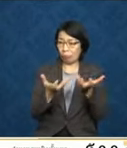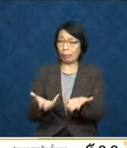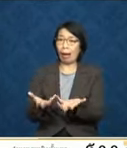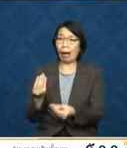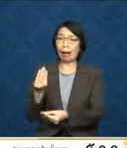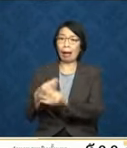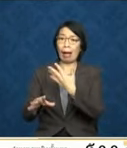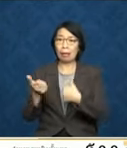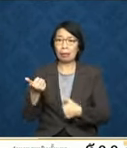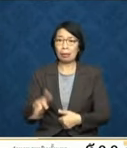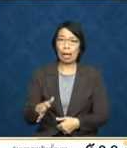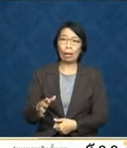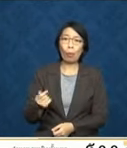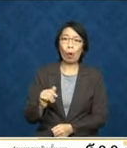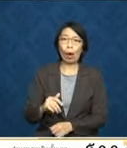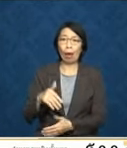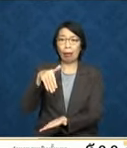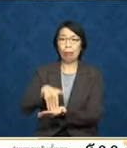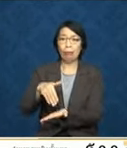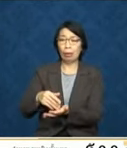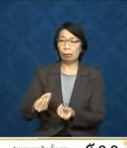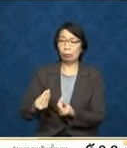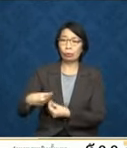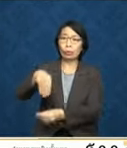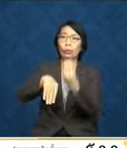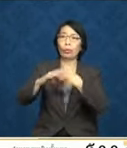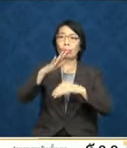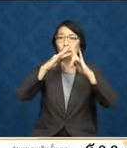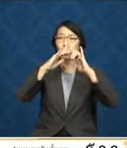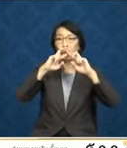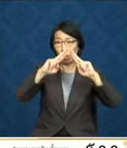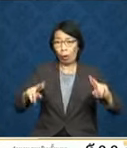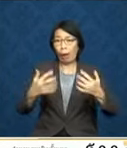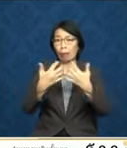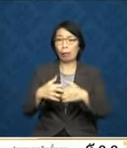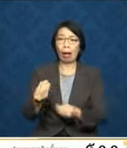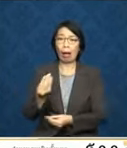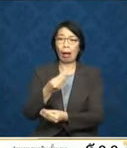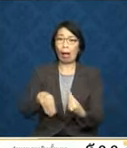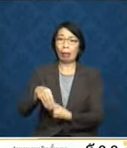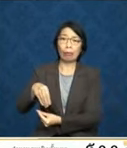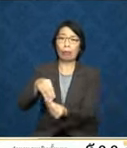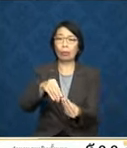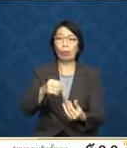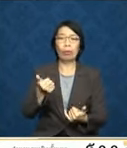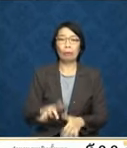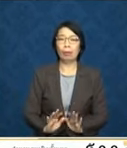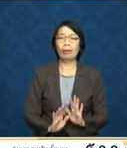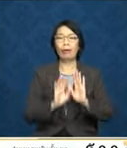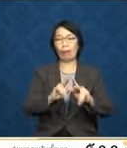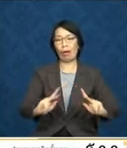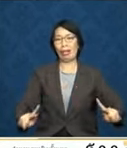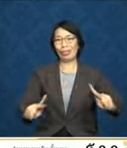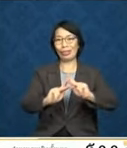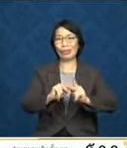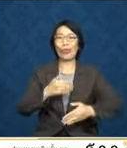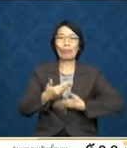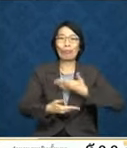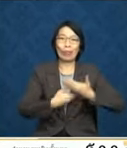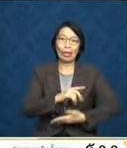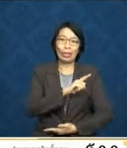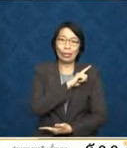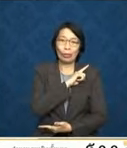ค้าคนกลางไม่สามารถนำข้าวโพดไปขายให้โรงงานอาหารสัตว์ใหญ่ๆได้นะครับผมก็อยากฝากไปยังกระทรวงพาณิชย์นะครับ